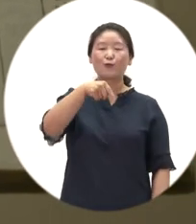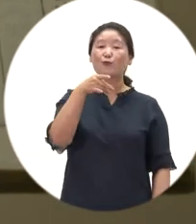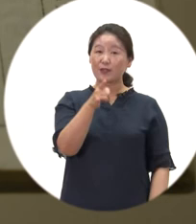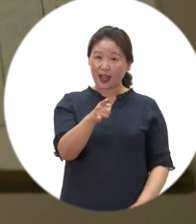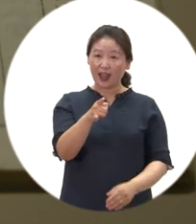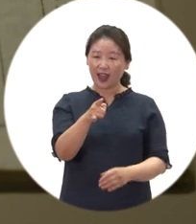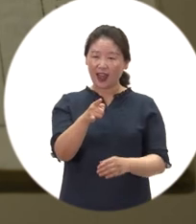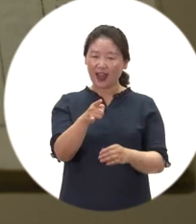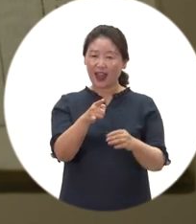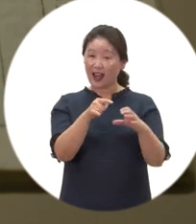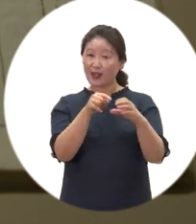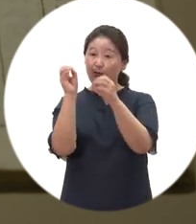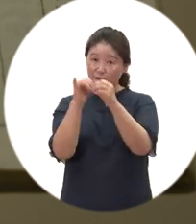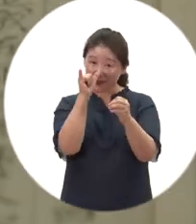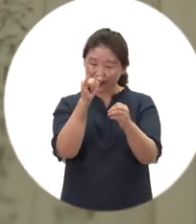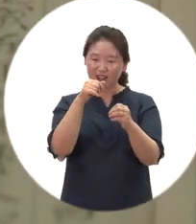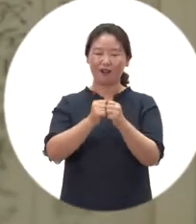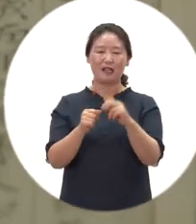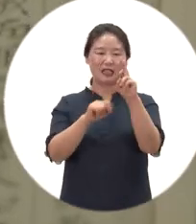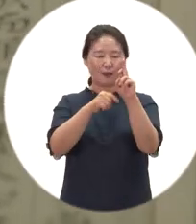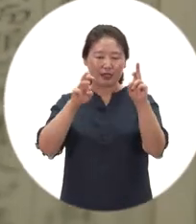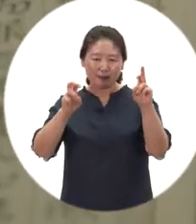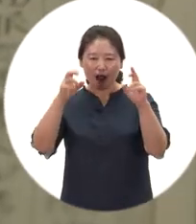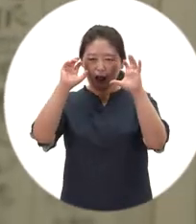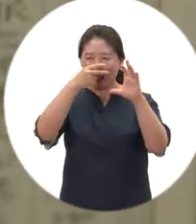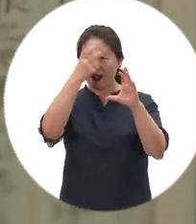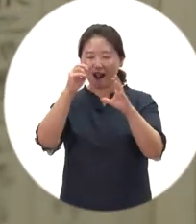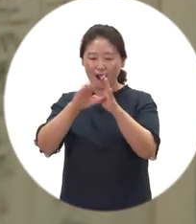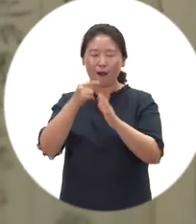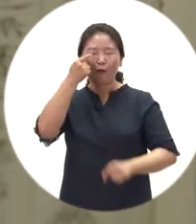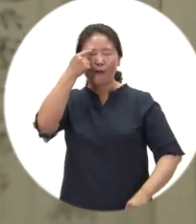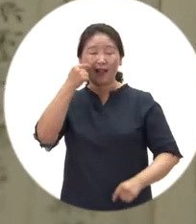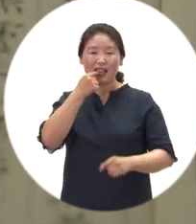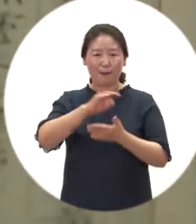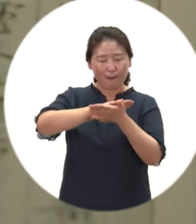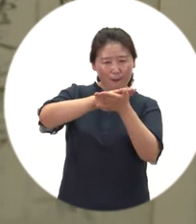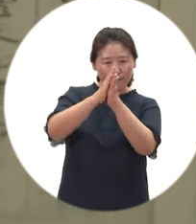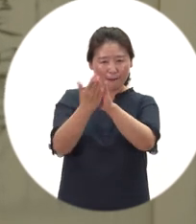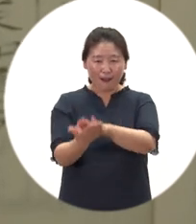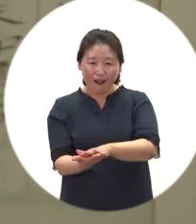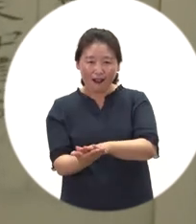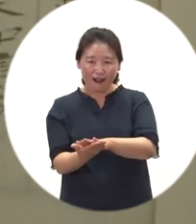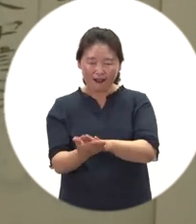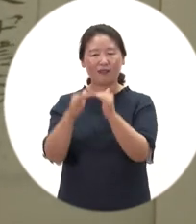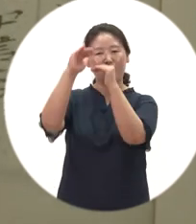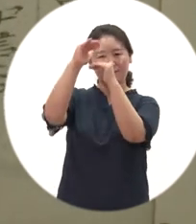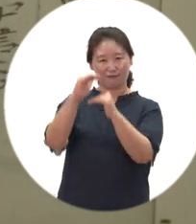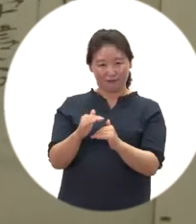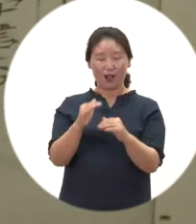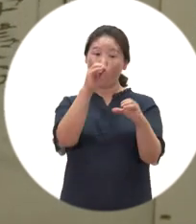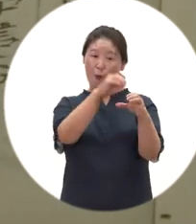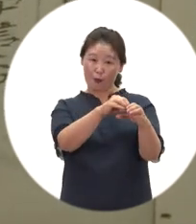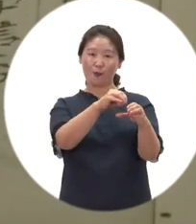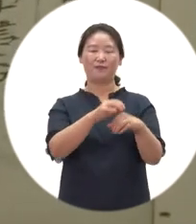있습니다. 수세는 섣달 금운날 아이들이 잠을 자면 눈썹이 샌다, 즉 눈썹이 하얘진다고 겁을 주는